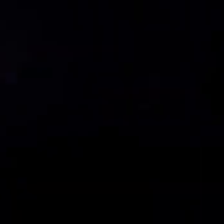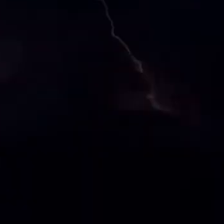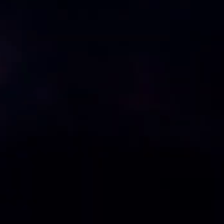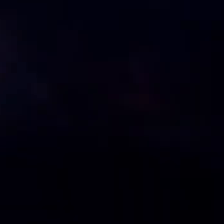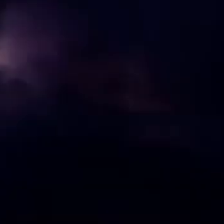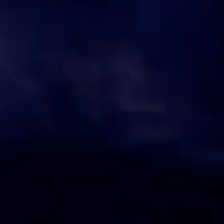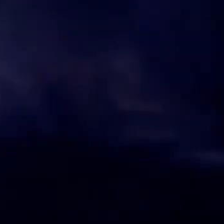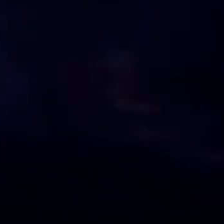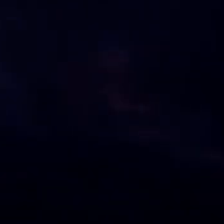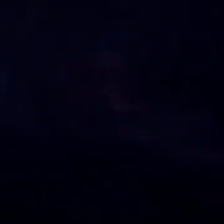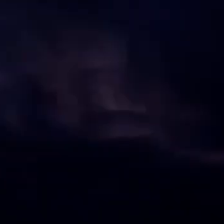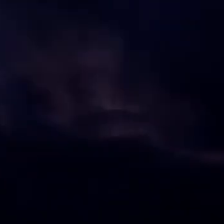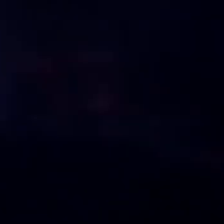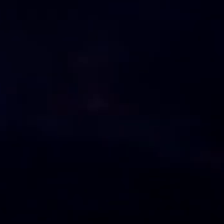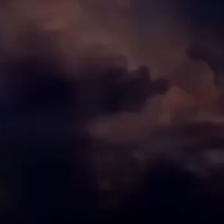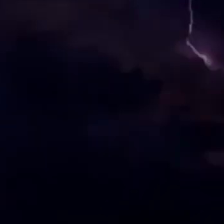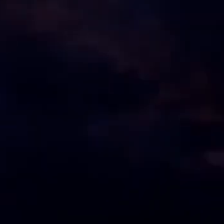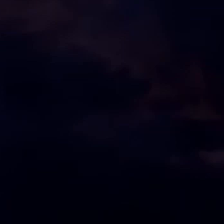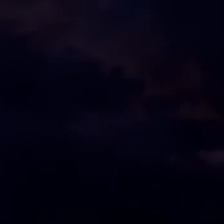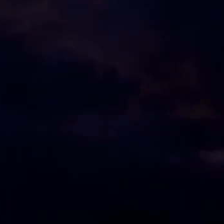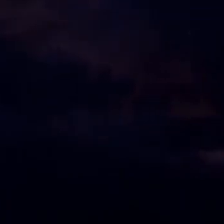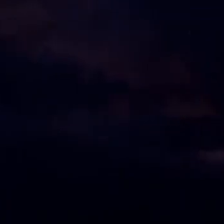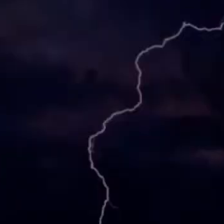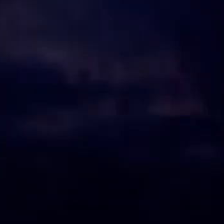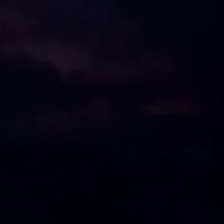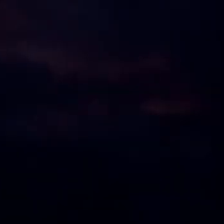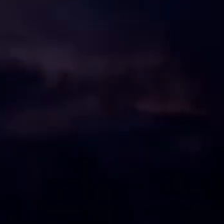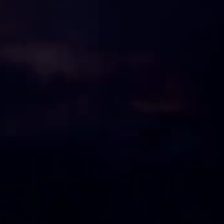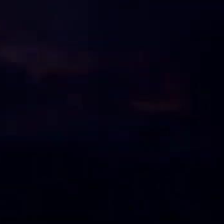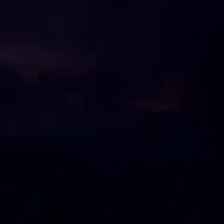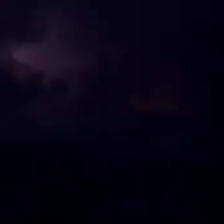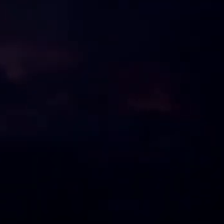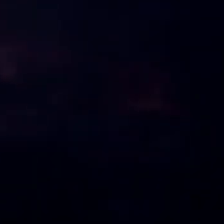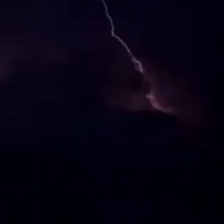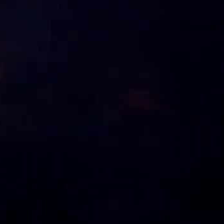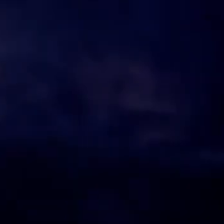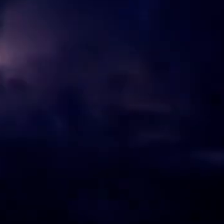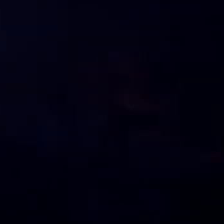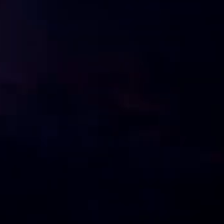වාරණයෙන් තොර අපක්ෂපාති වාර්තාකරණය.